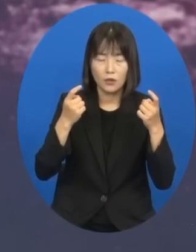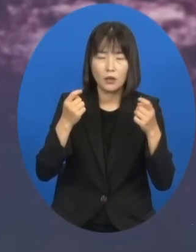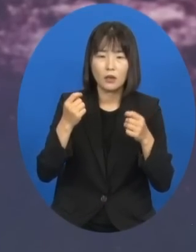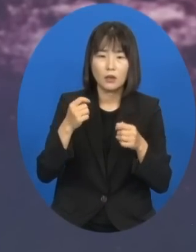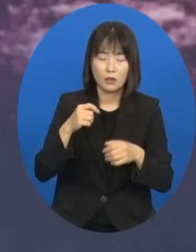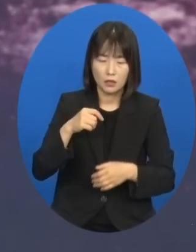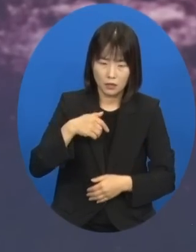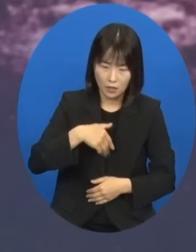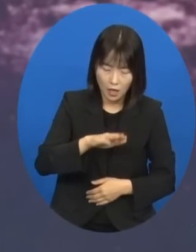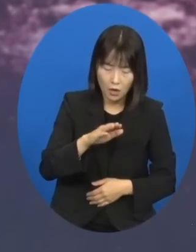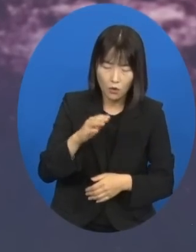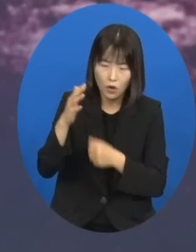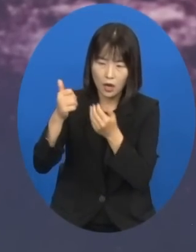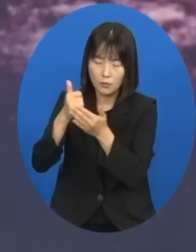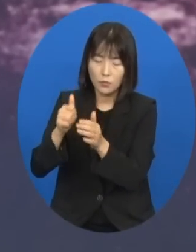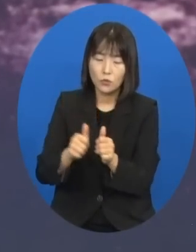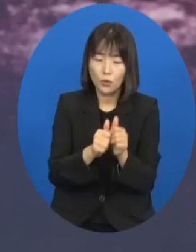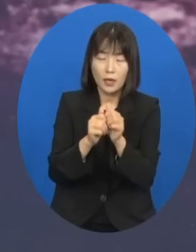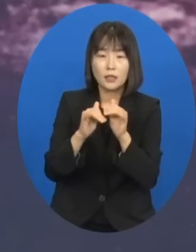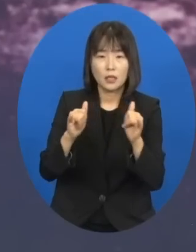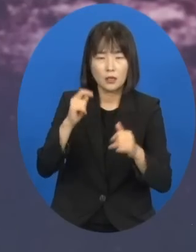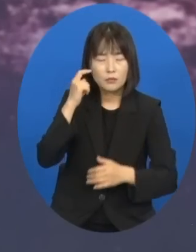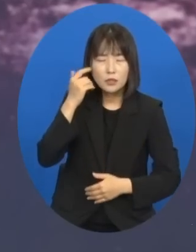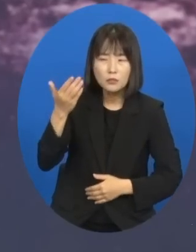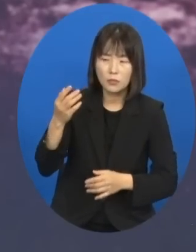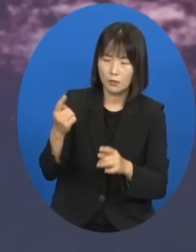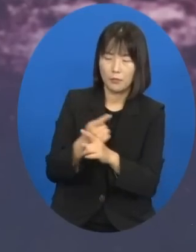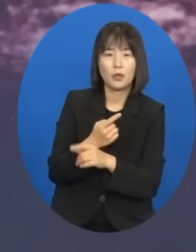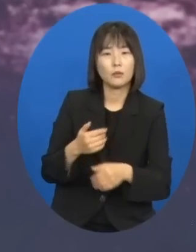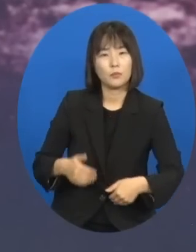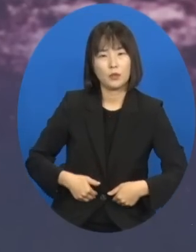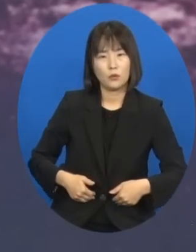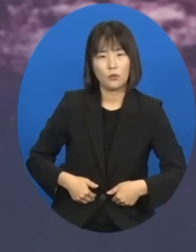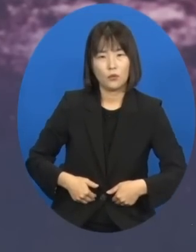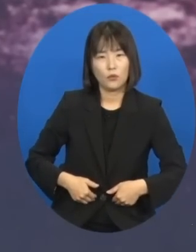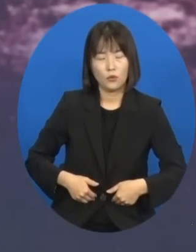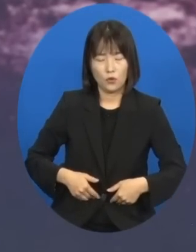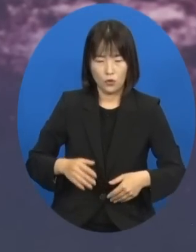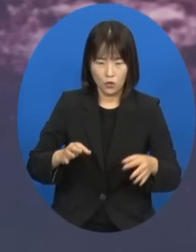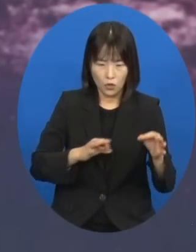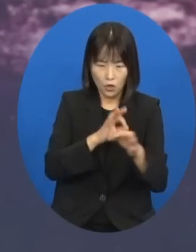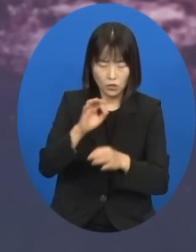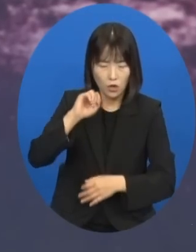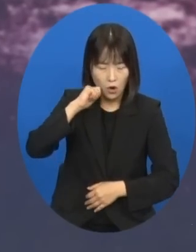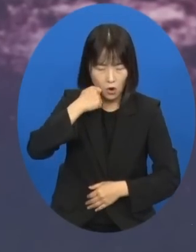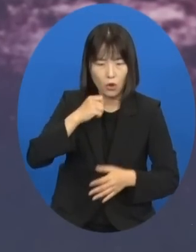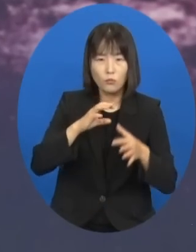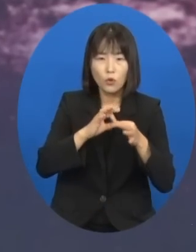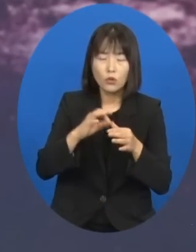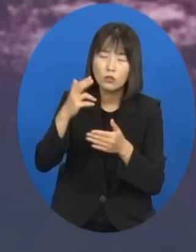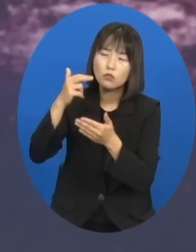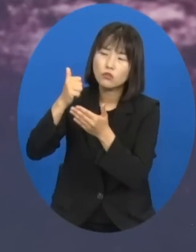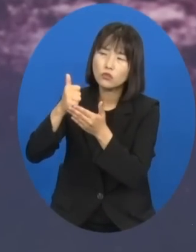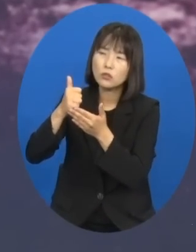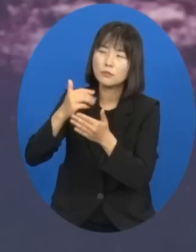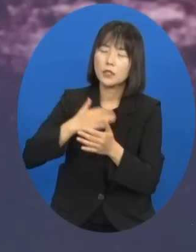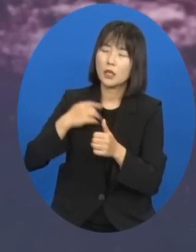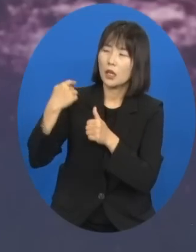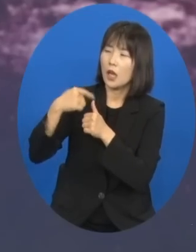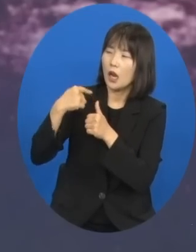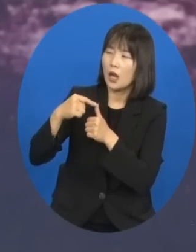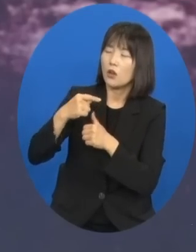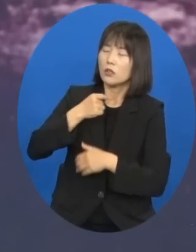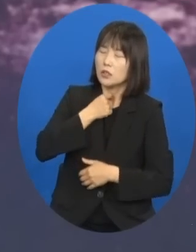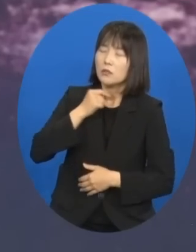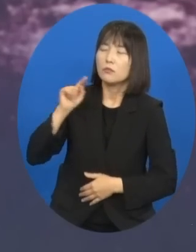좀 바꿔야 합니다. 뭐냐면 주님 이 경제적 흉년을 통해서 주님은 저에게 무엇을 가르치고자